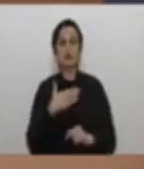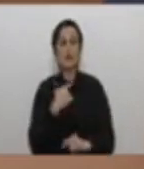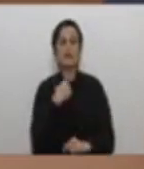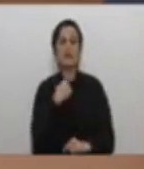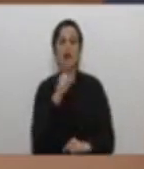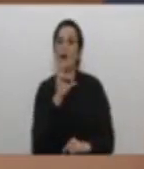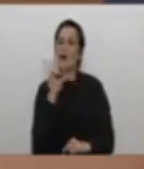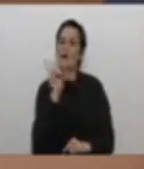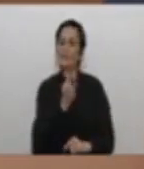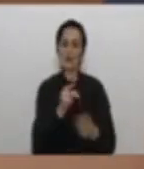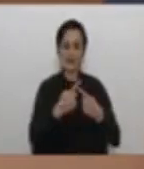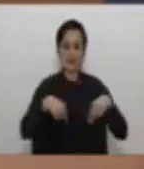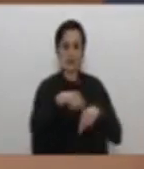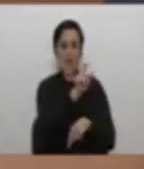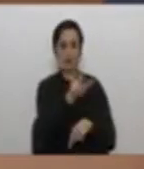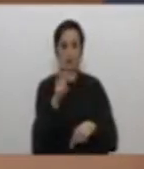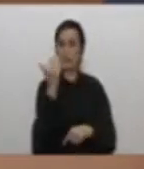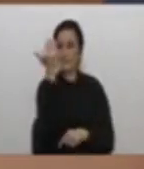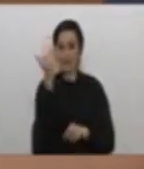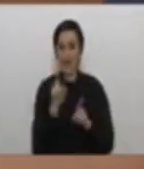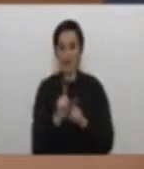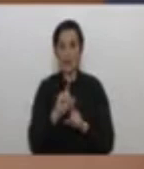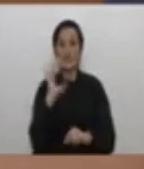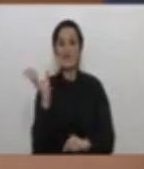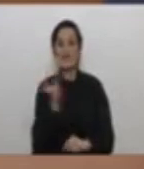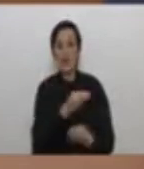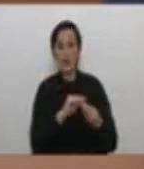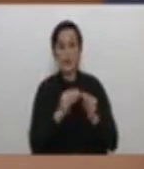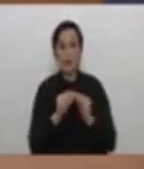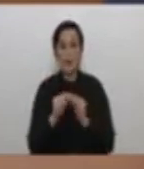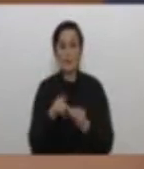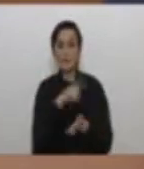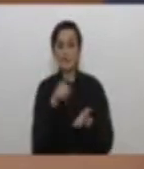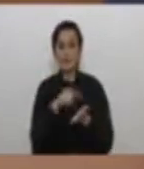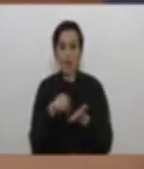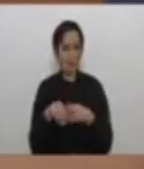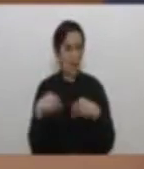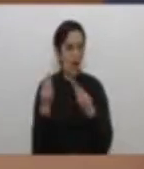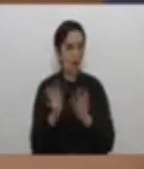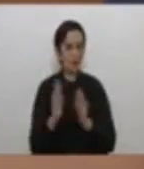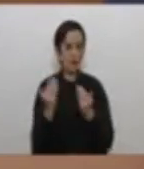გაბაგონო საზოგადოებას და თქვენ და ყველა იმ პრობლემურ საკითხზე. არ მოგცეთ